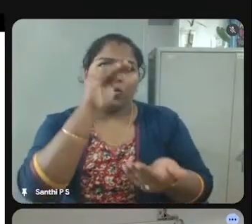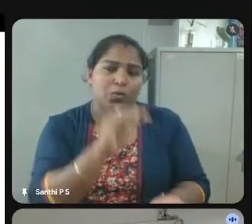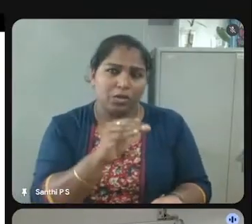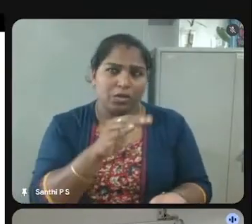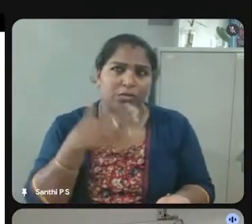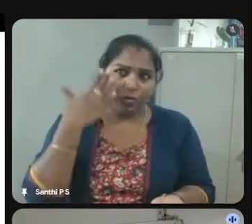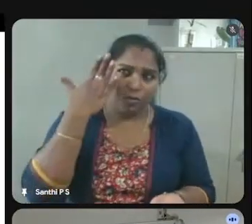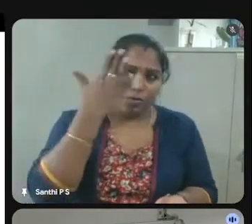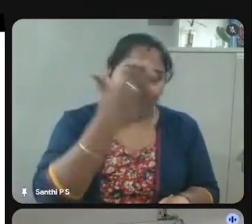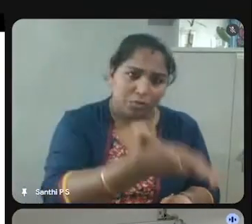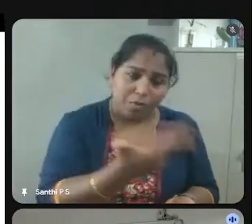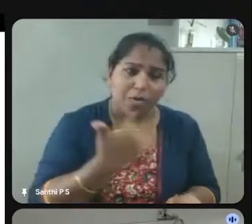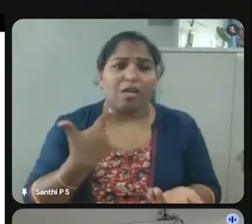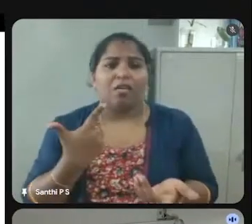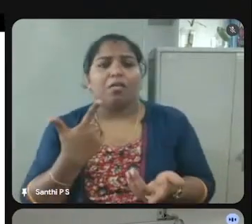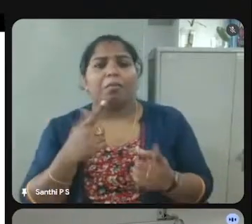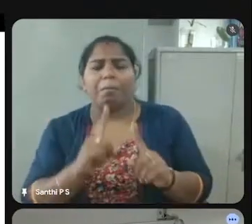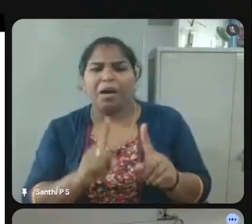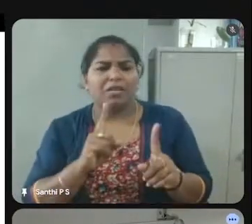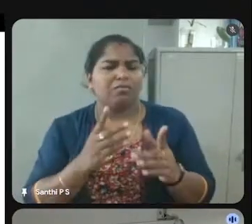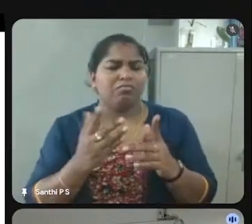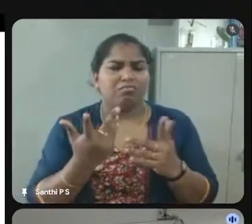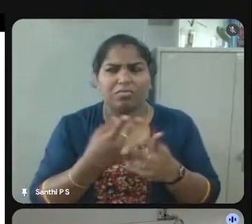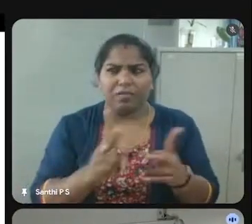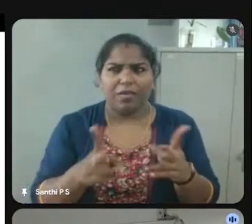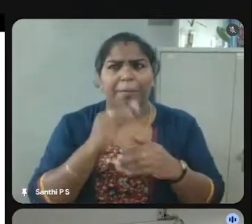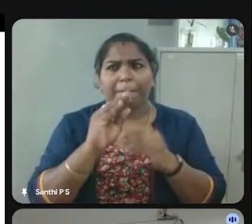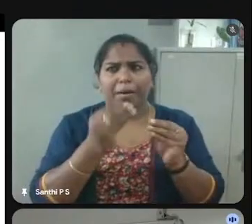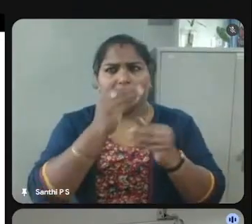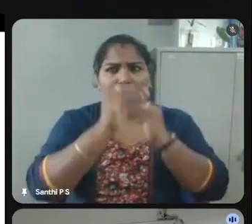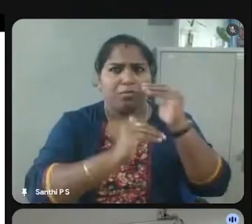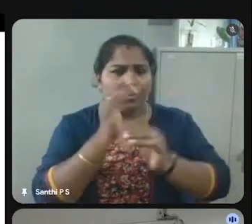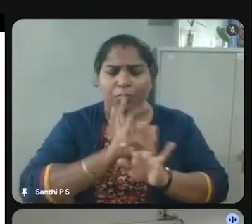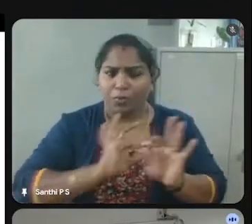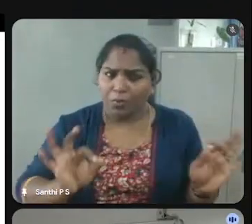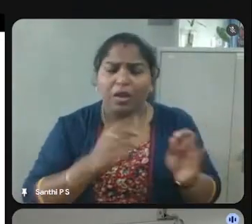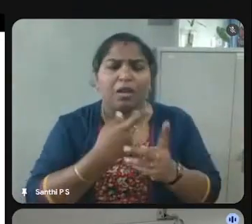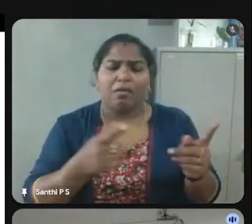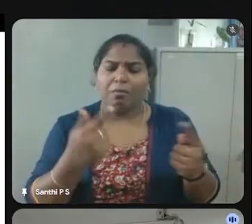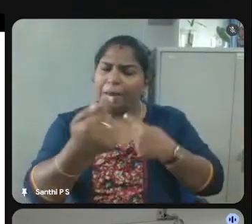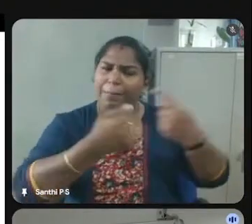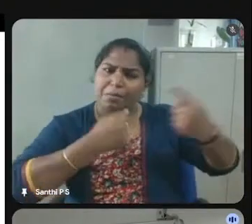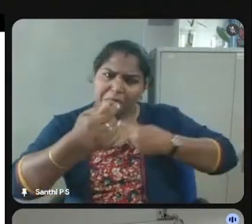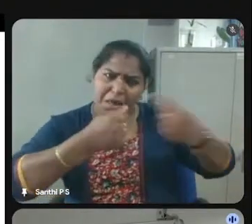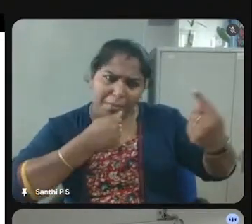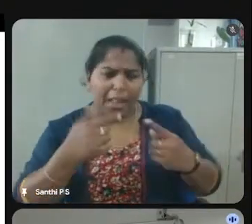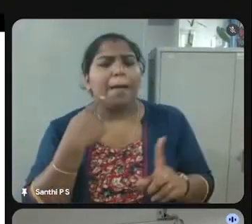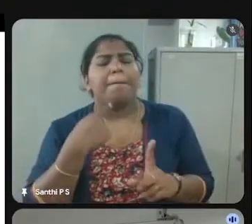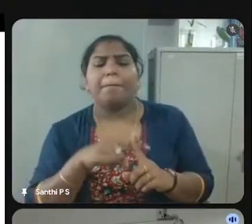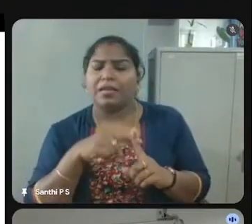നിങ്ങൾ വൃത്തിയായിട്ട് ചെയ്യുന്നില്ലേ, നിങ്ങൾ എന്താ ചെയ്യാത്തത് എന്ന തരത്തിലുള്ള നിരന്തരമായിട്ടുള്ള കുറ്റപ്പെടുത്തലുകളാവാം,